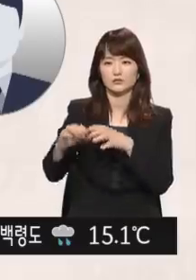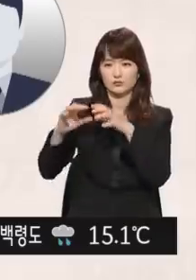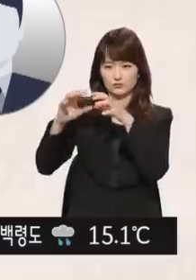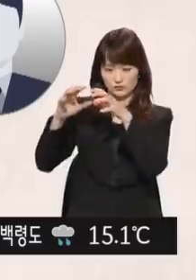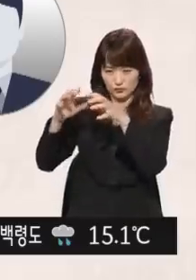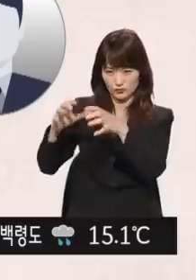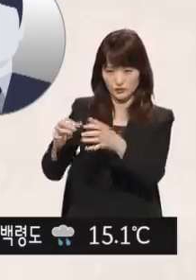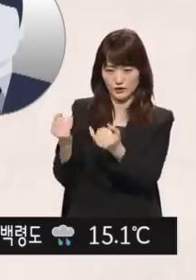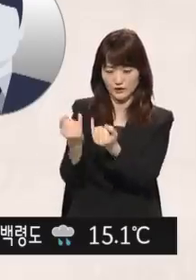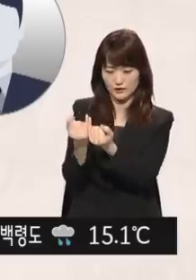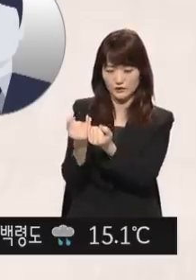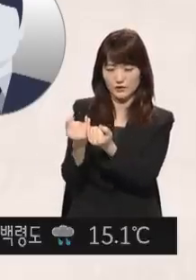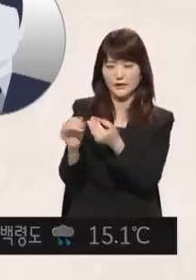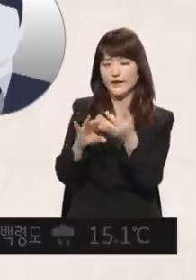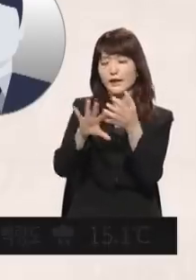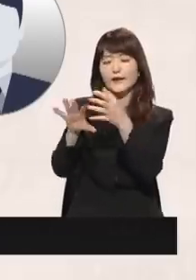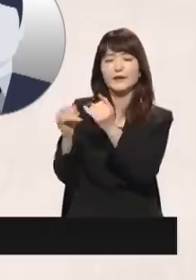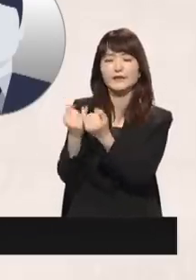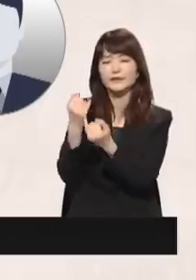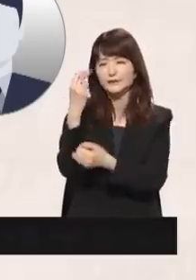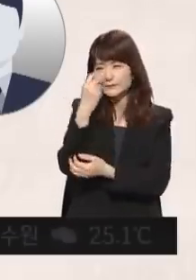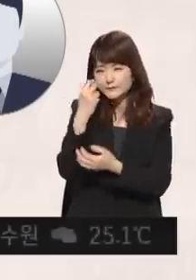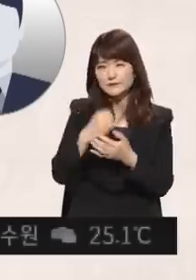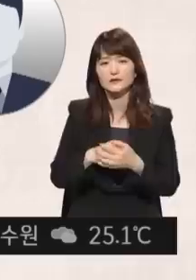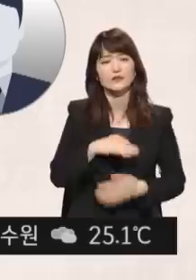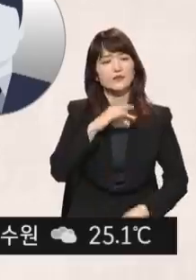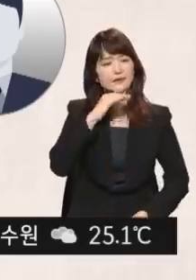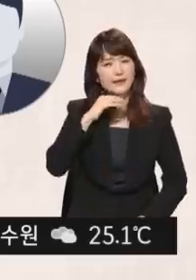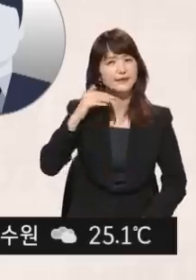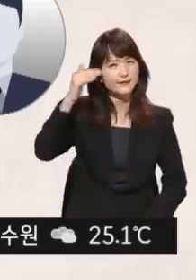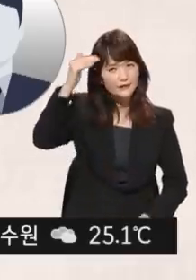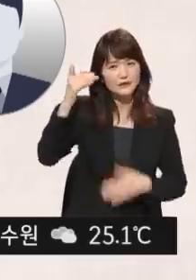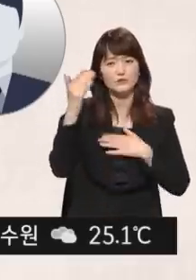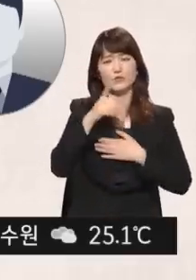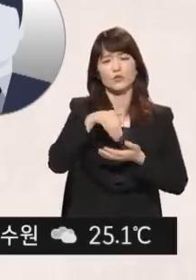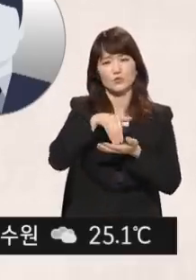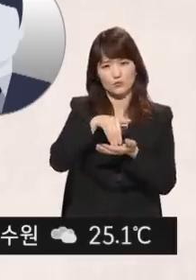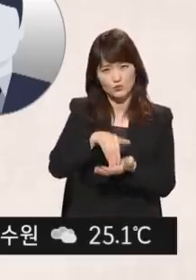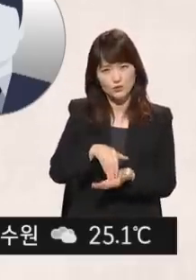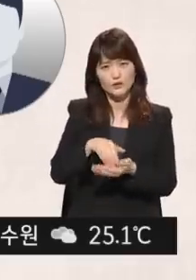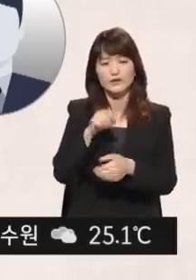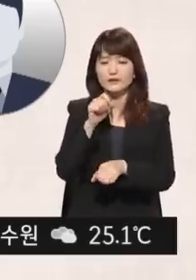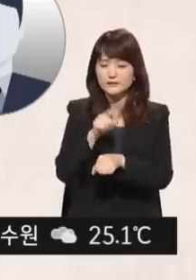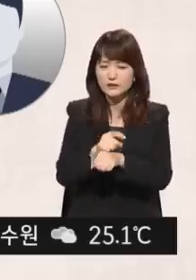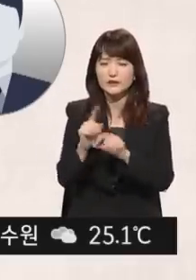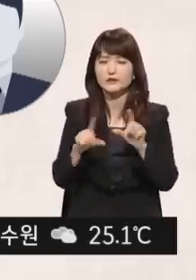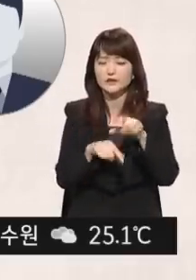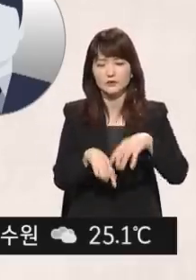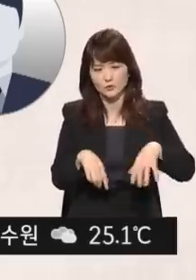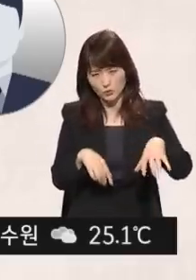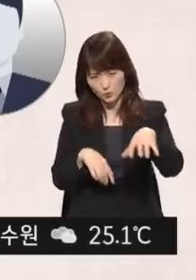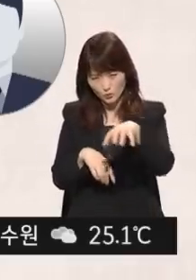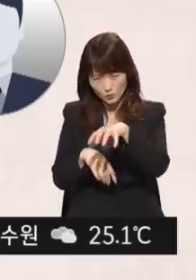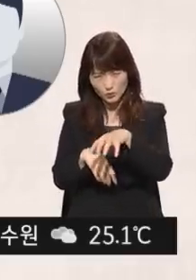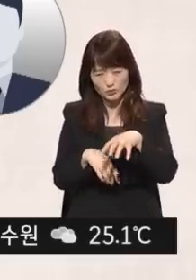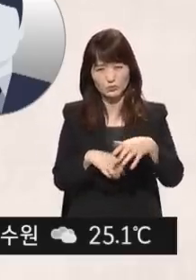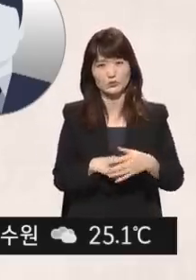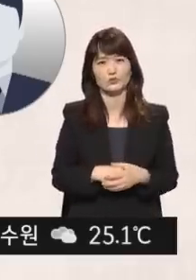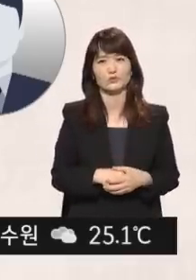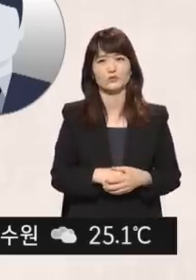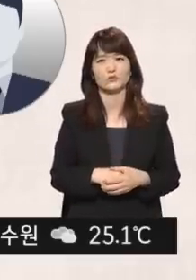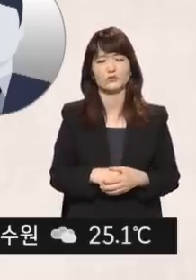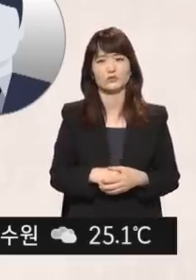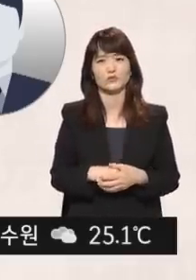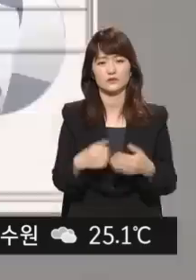그 여성 관리한데 뭐 나이 키 몸무게 성격 주거 형태 이런 것까지 다 인사팀에서